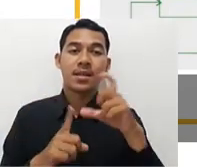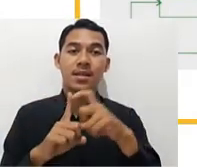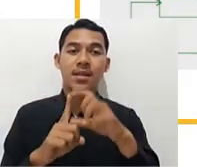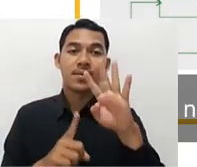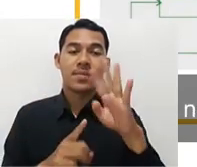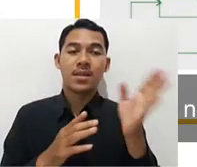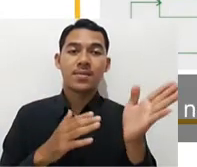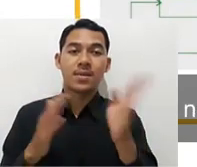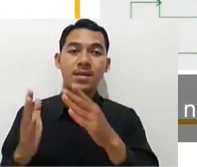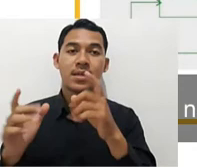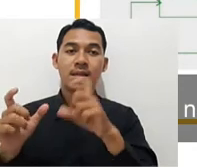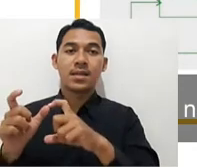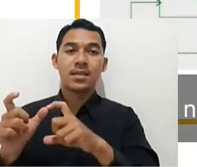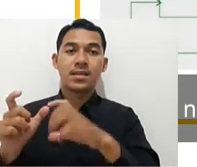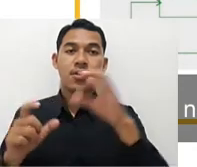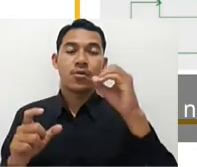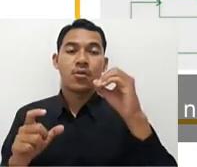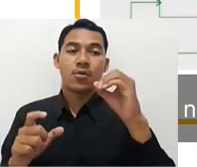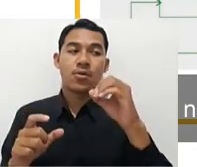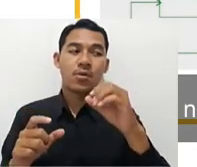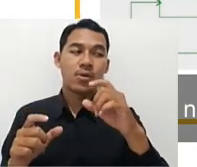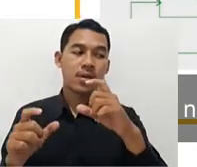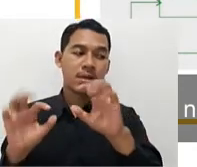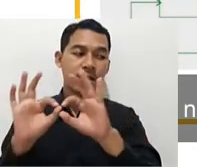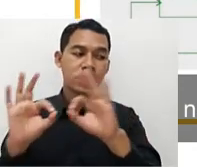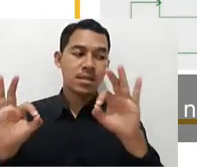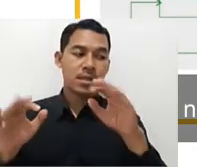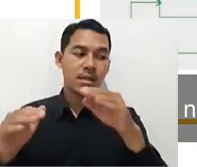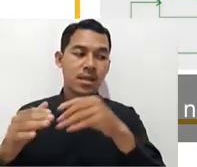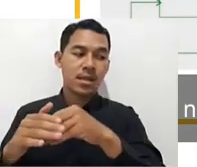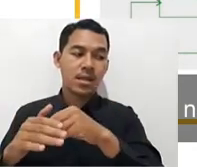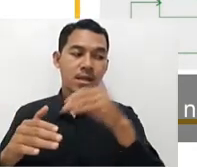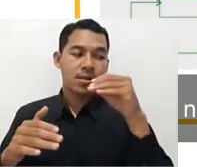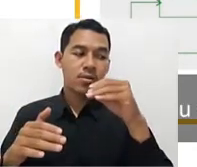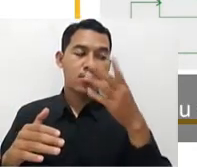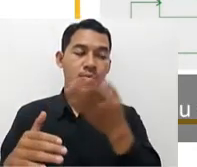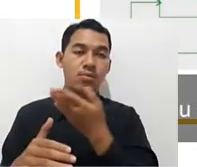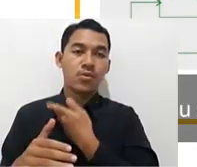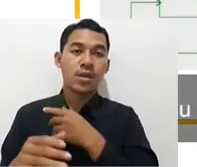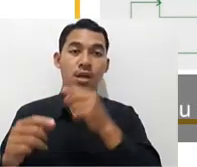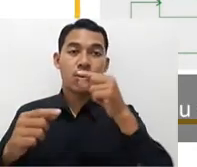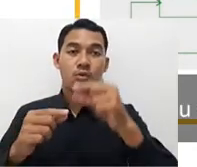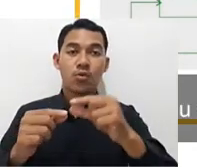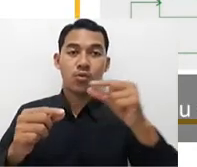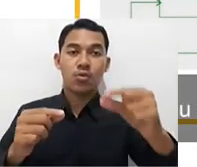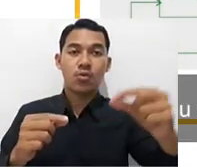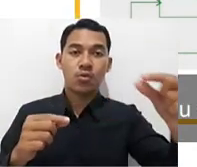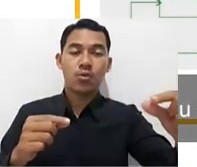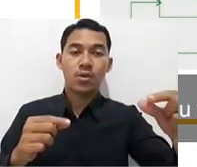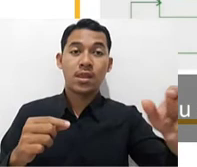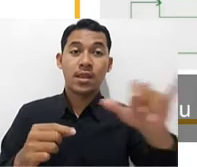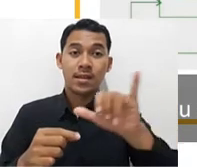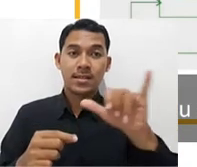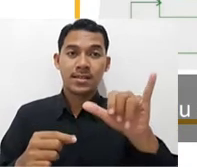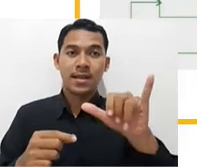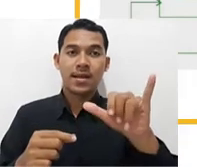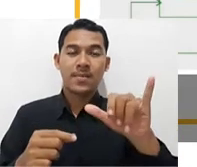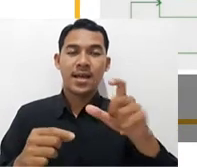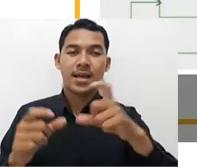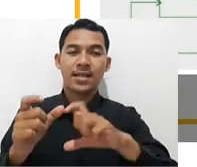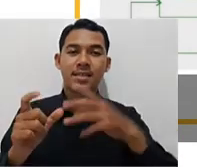serial output. Jadi nanti keluarannya itu dia bakal punya urutan yang sama lagi atau sequence yang sama dengan sequence